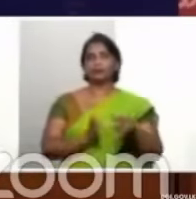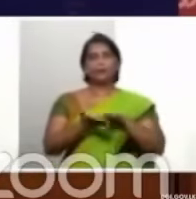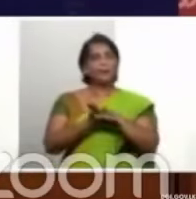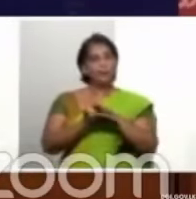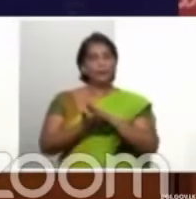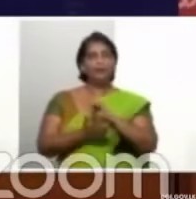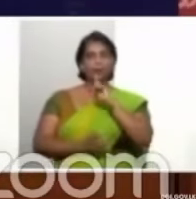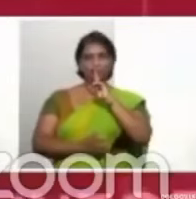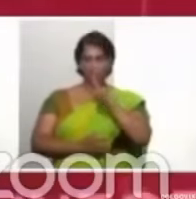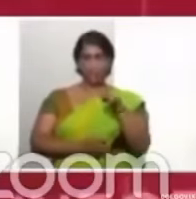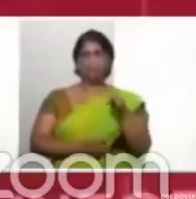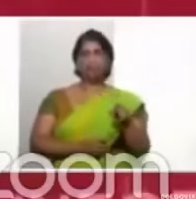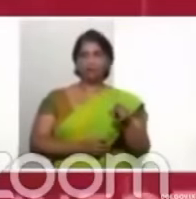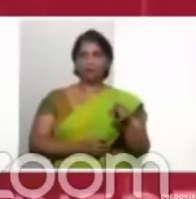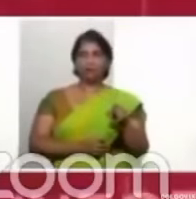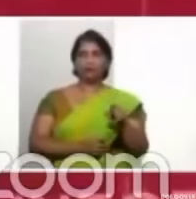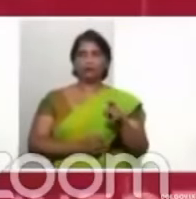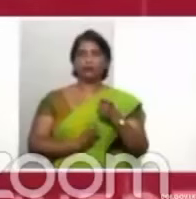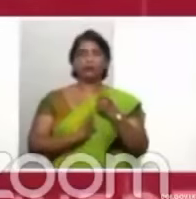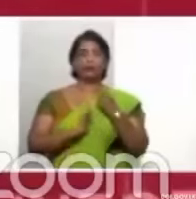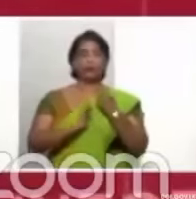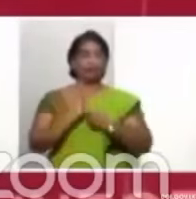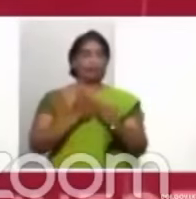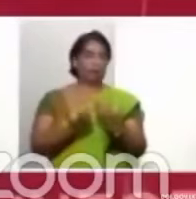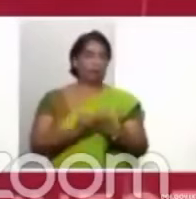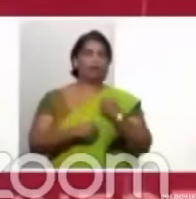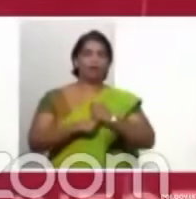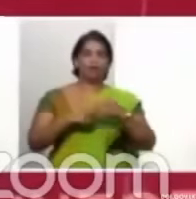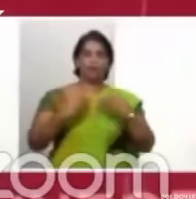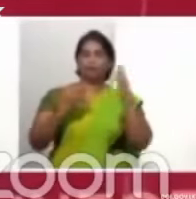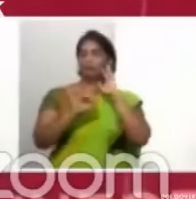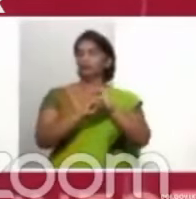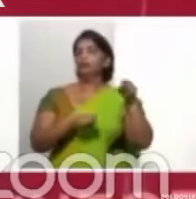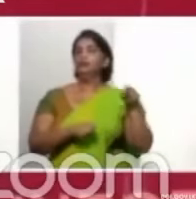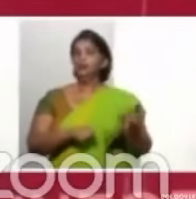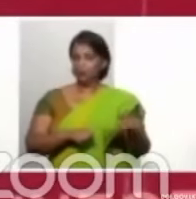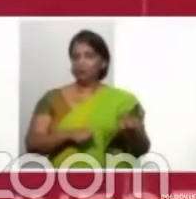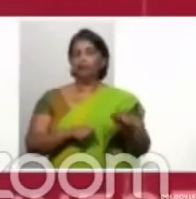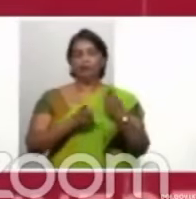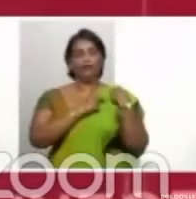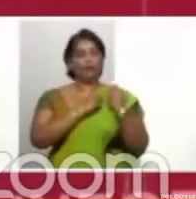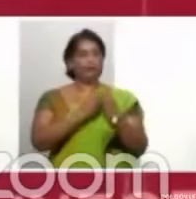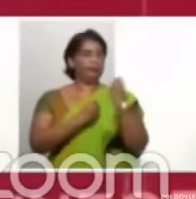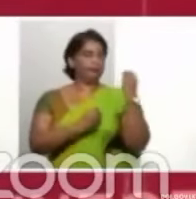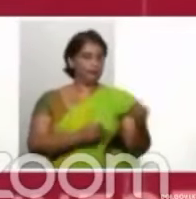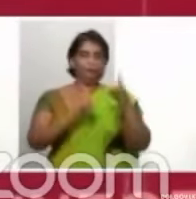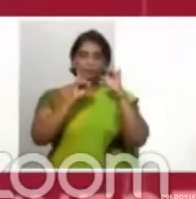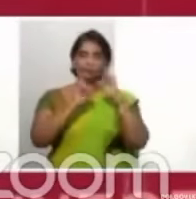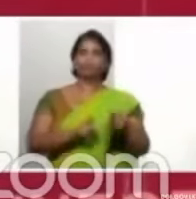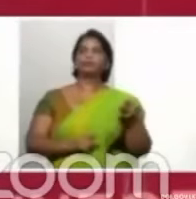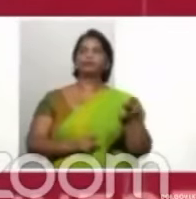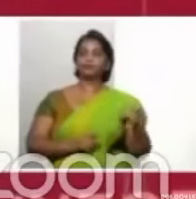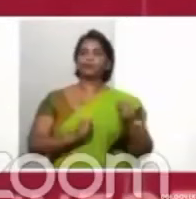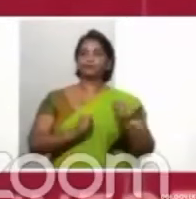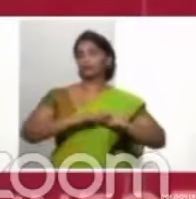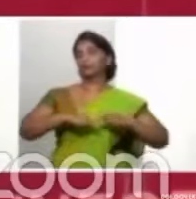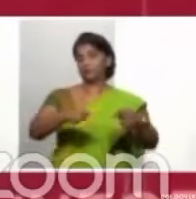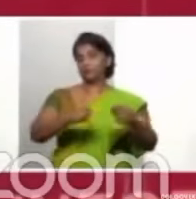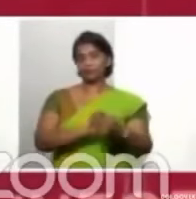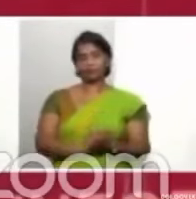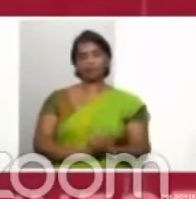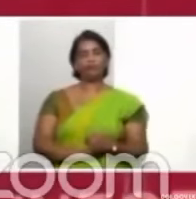මේකට පැහැදිලිව උත්තරේ දුන්නා. ඒකේ නෛතික අවශ්‍යතාවය තියෙනවා එවැනි ගැසට් නිවේදනයක් නිකුත් කරලා ඒ බලය පවරන්න. ඒ අනුව තමයි ඒ